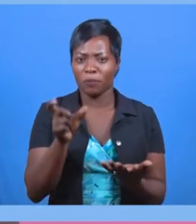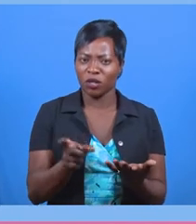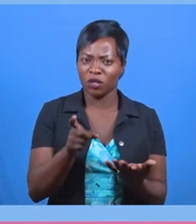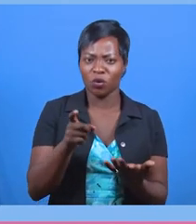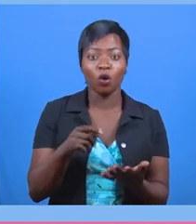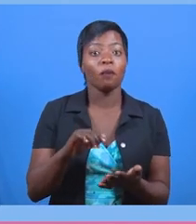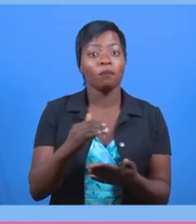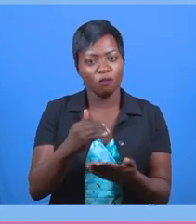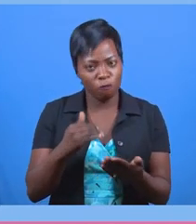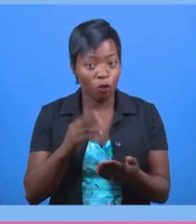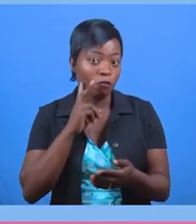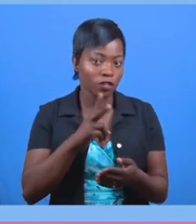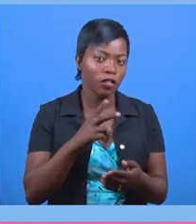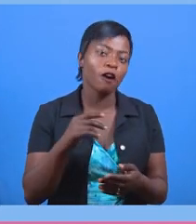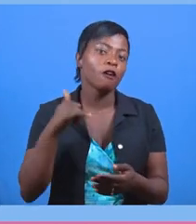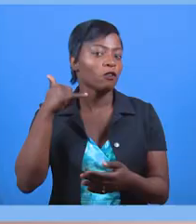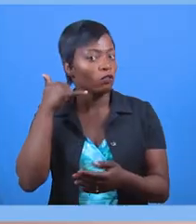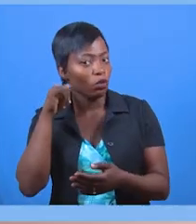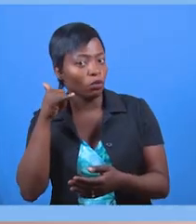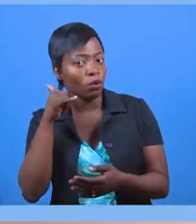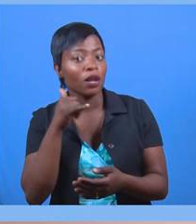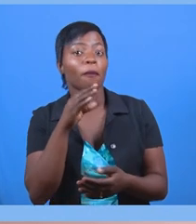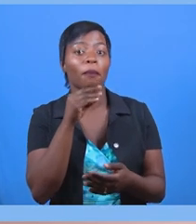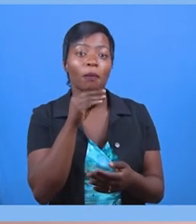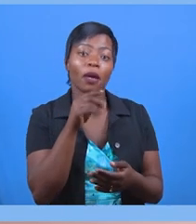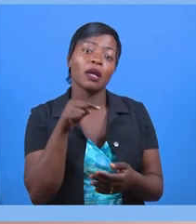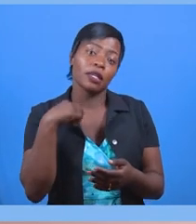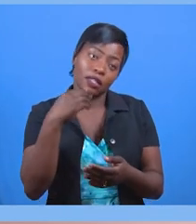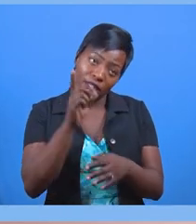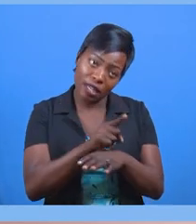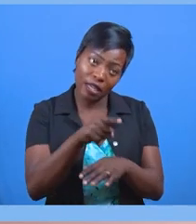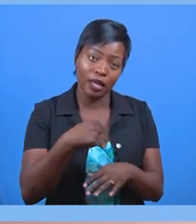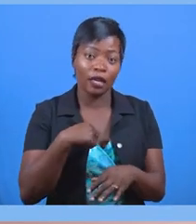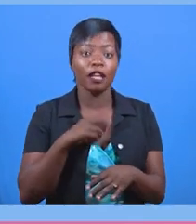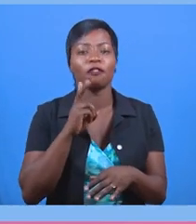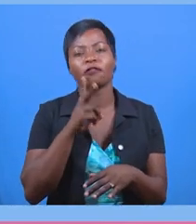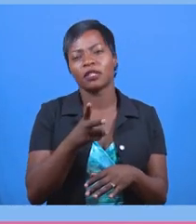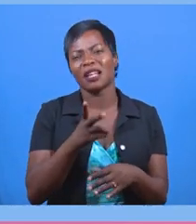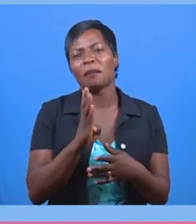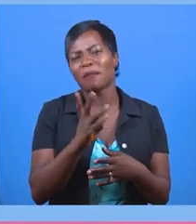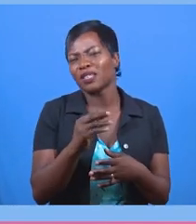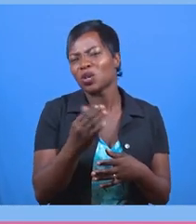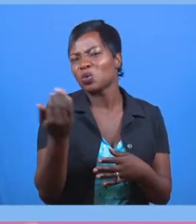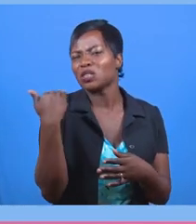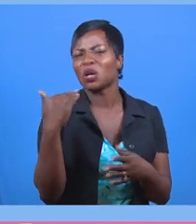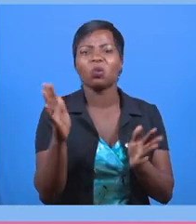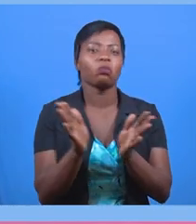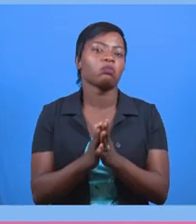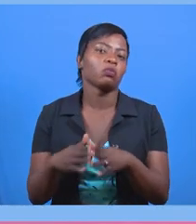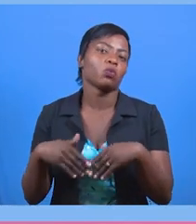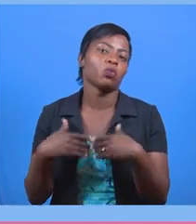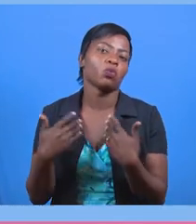akutofona kuti ataure kuti ndiri kuuya asi kareko panga pasina zvasina basa